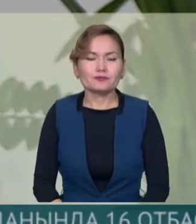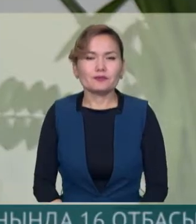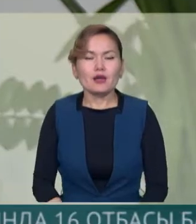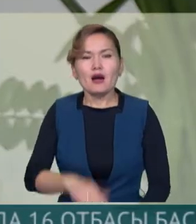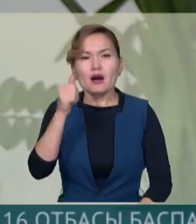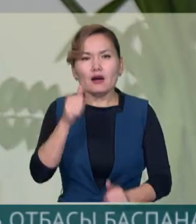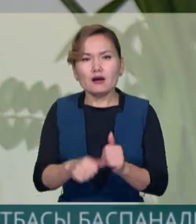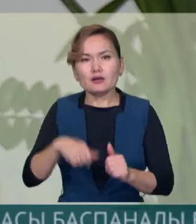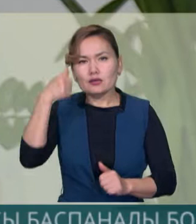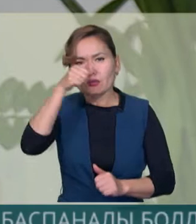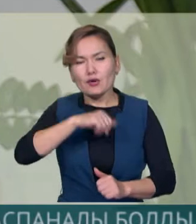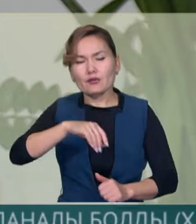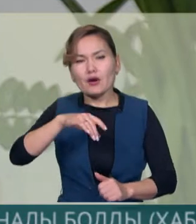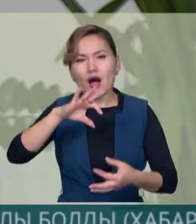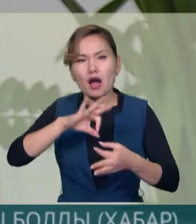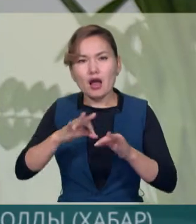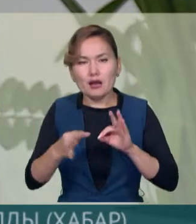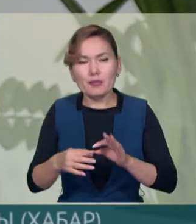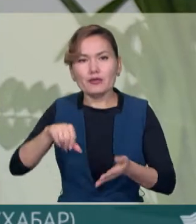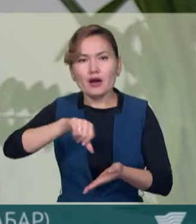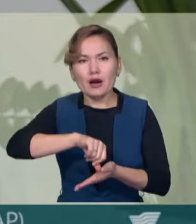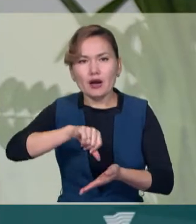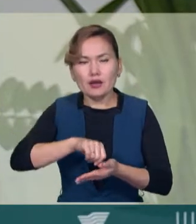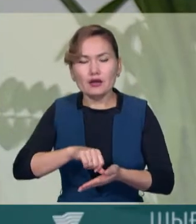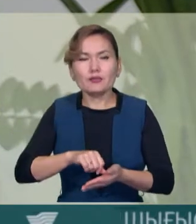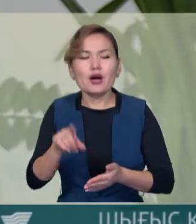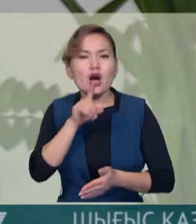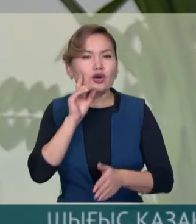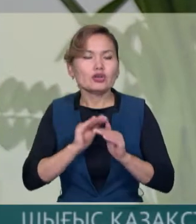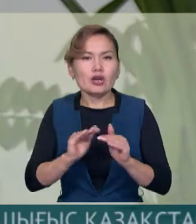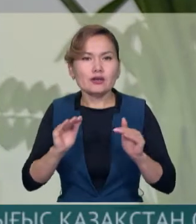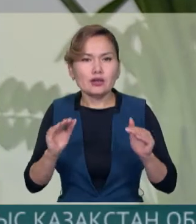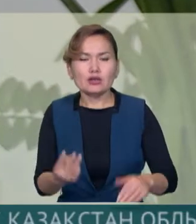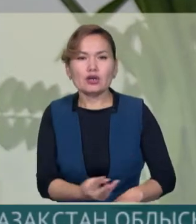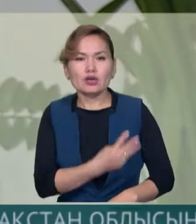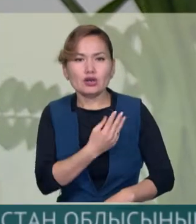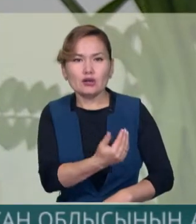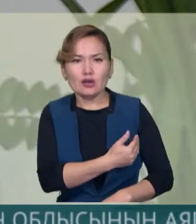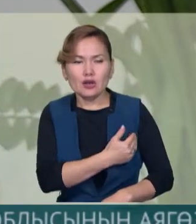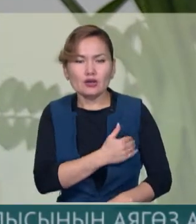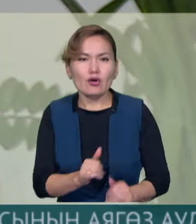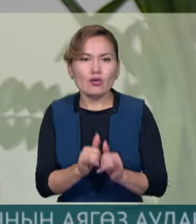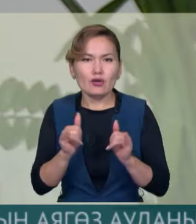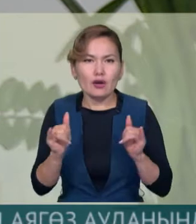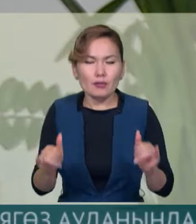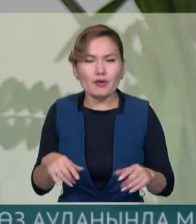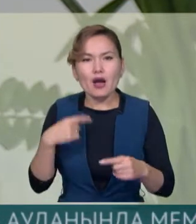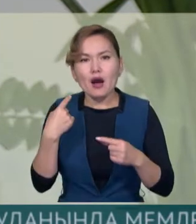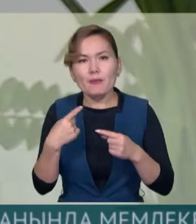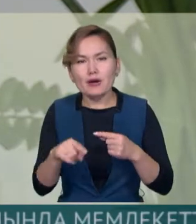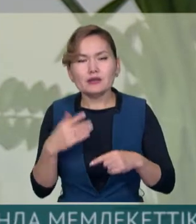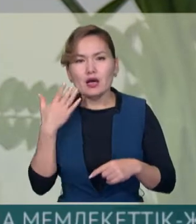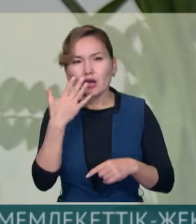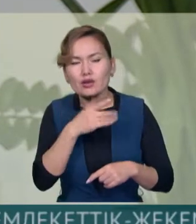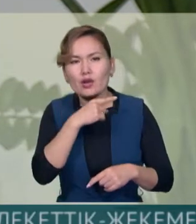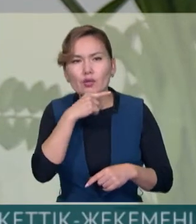Жылдан жылға жаңағы олимпиадаға қатысуға тілек білдіруші жастарымыздың, балаларымыздың мына өзге ұлт өкілдерінің арасына